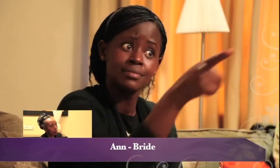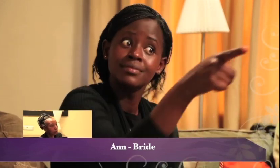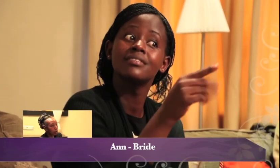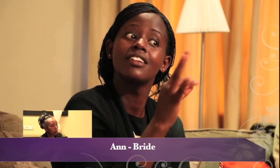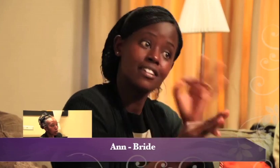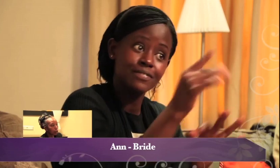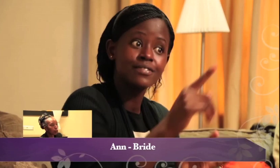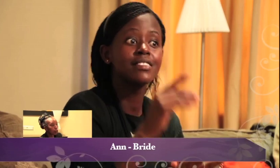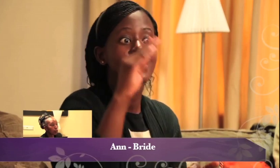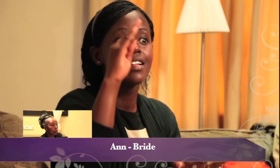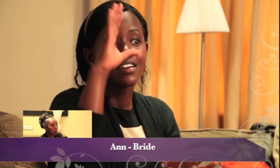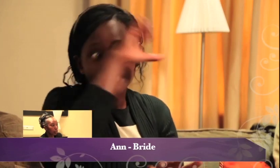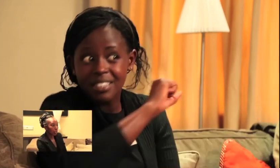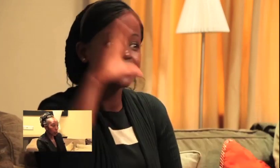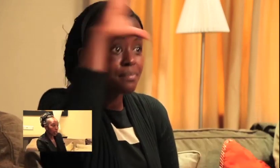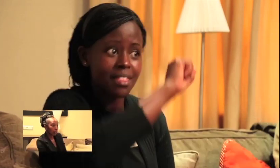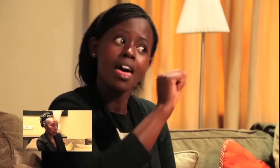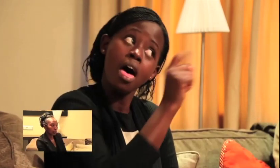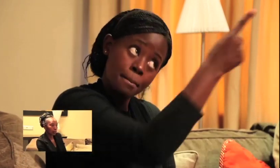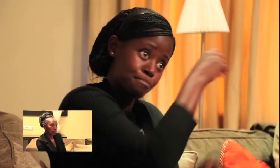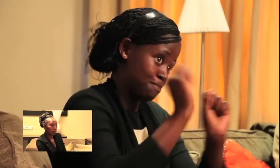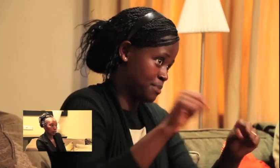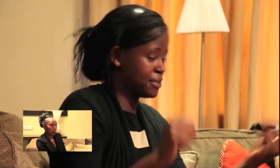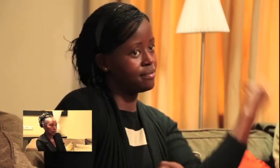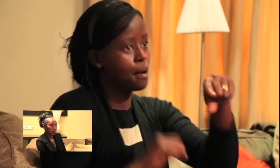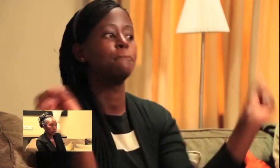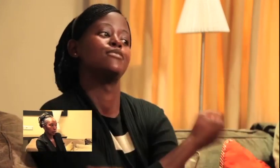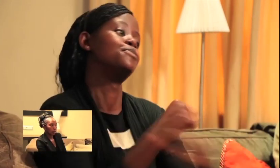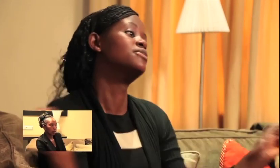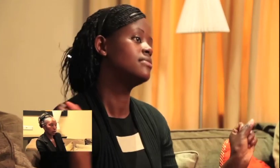the deaf people to do church weddings,